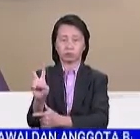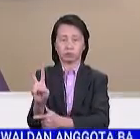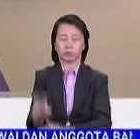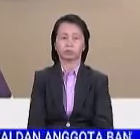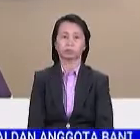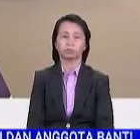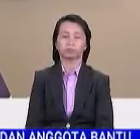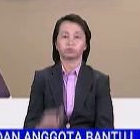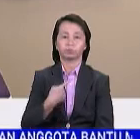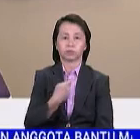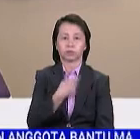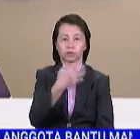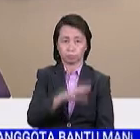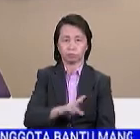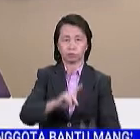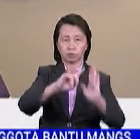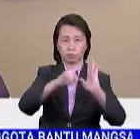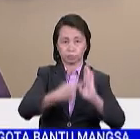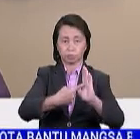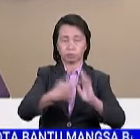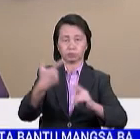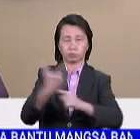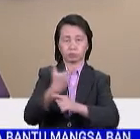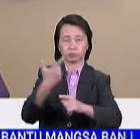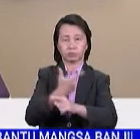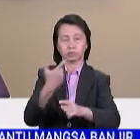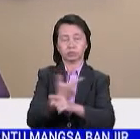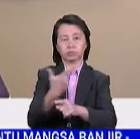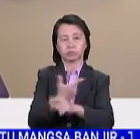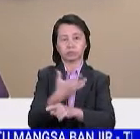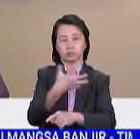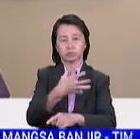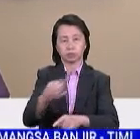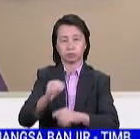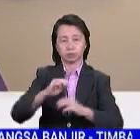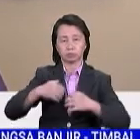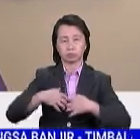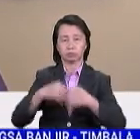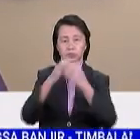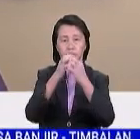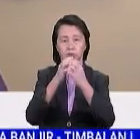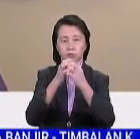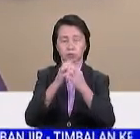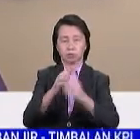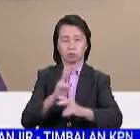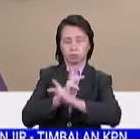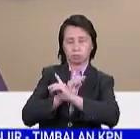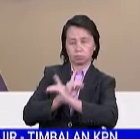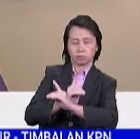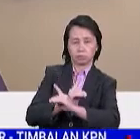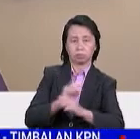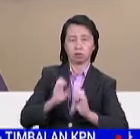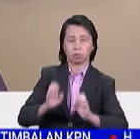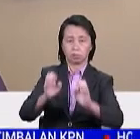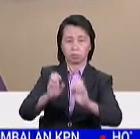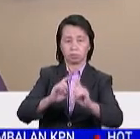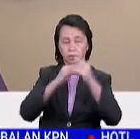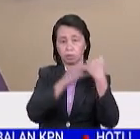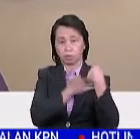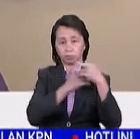telah menggerakkan juga latihan dan juga penubuhan Civil Defence Emergency Response